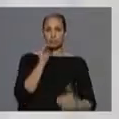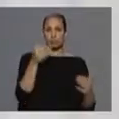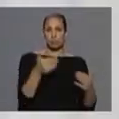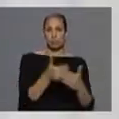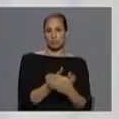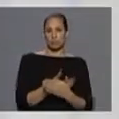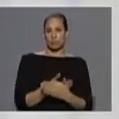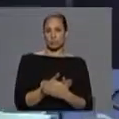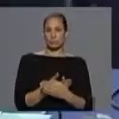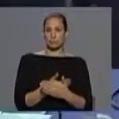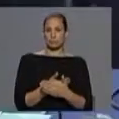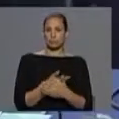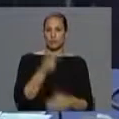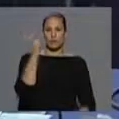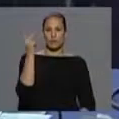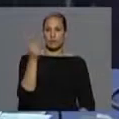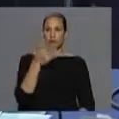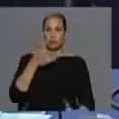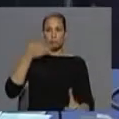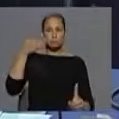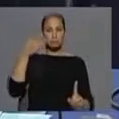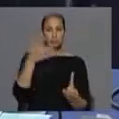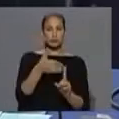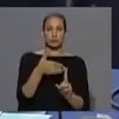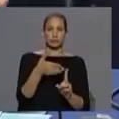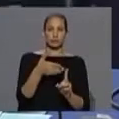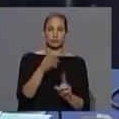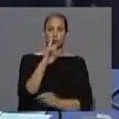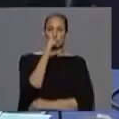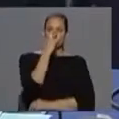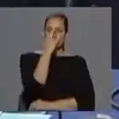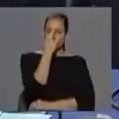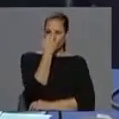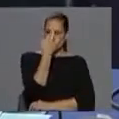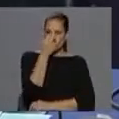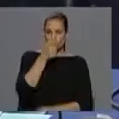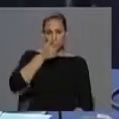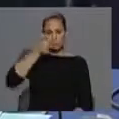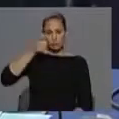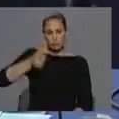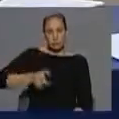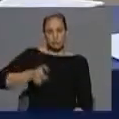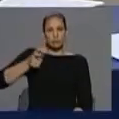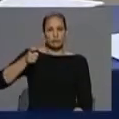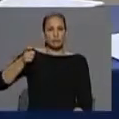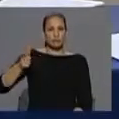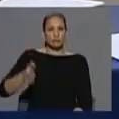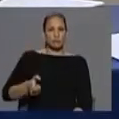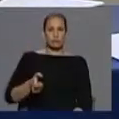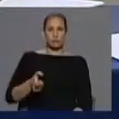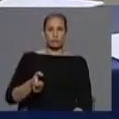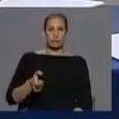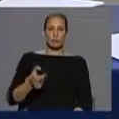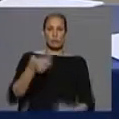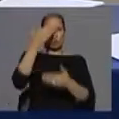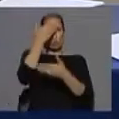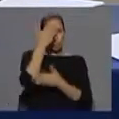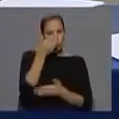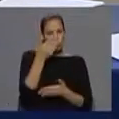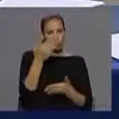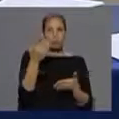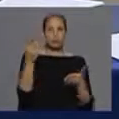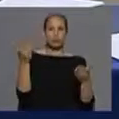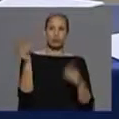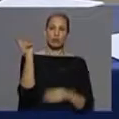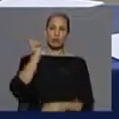una vita dedicata all'impegno civico nella difesa della democrazia nella